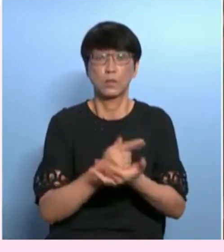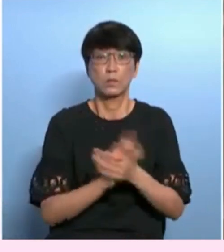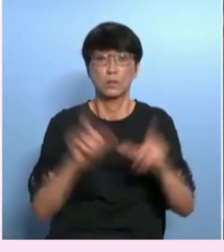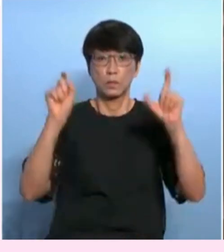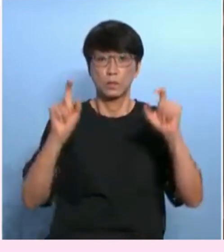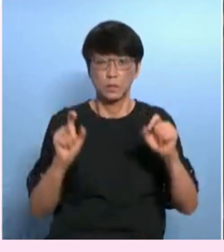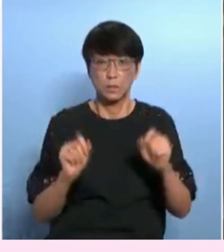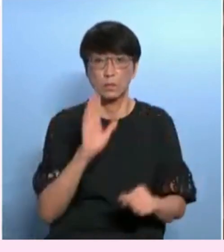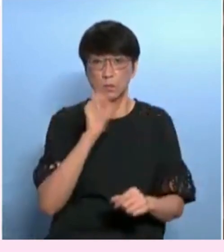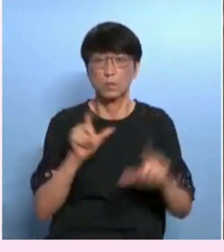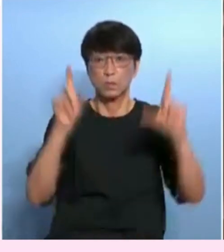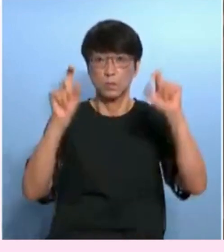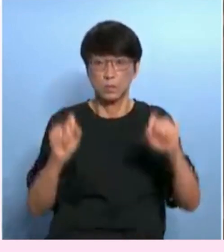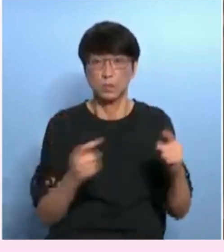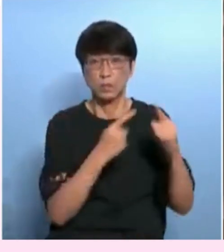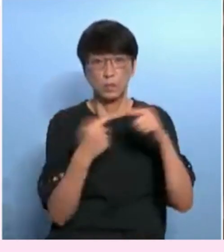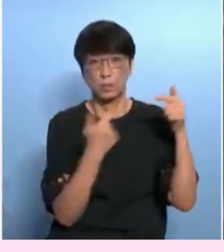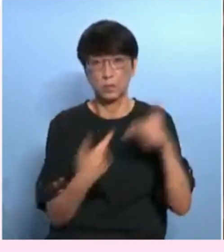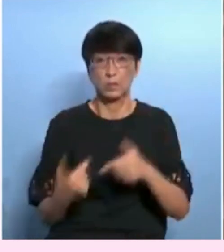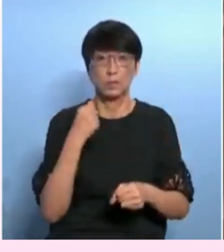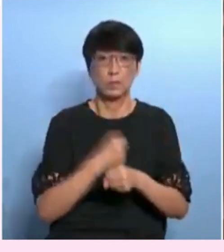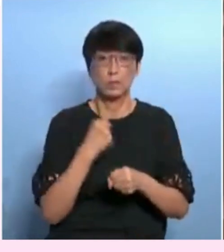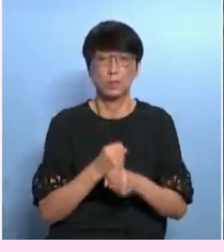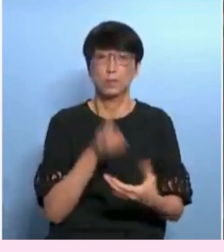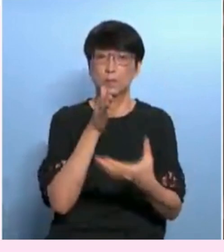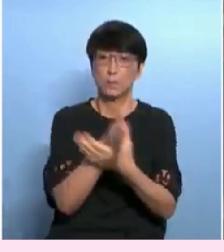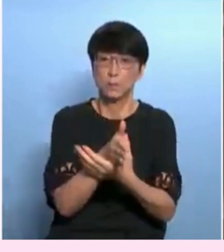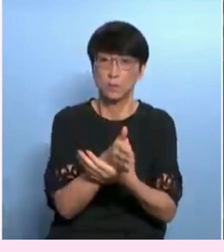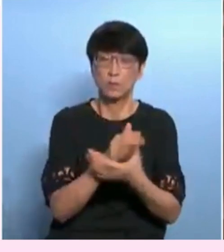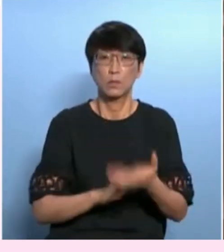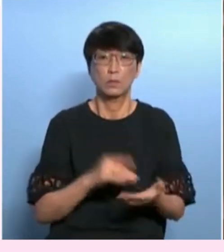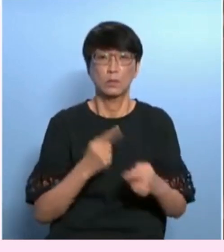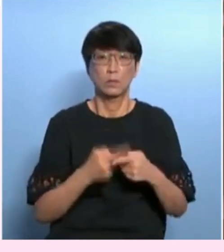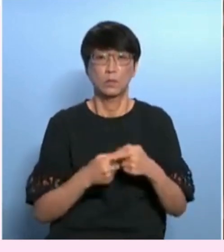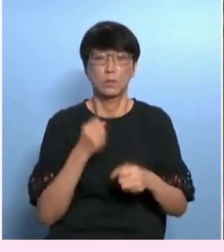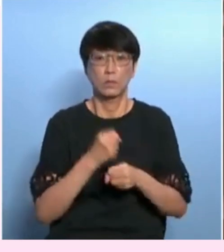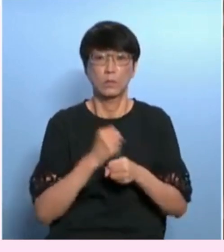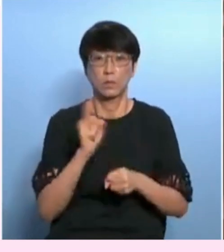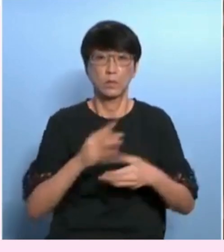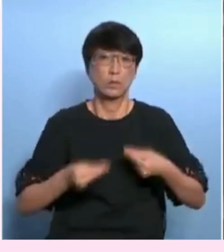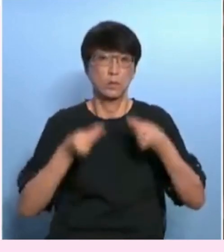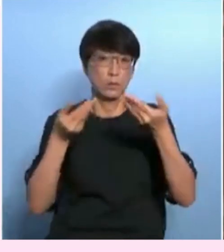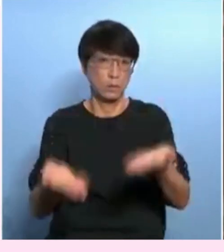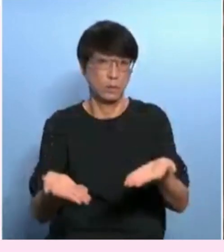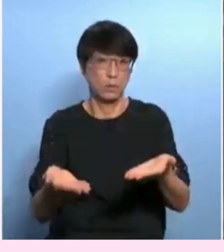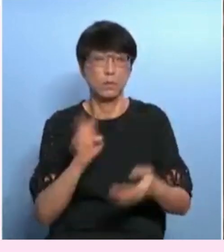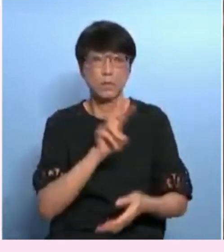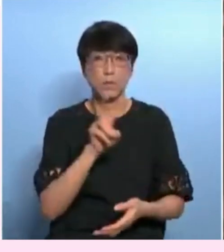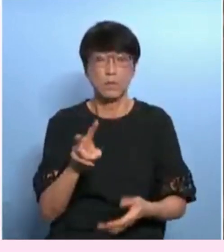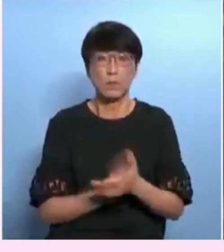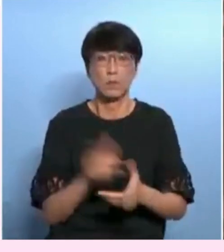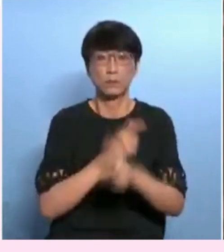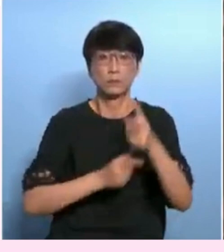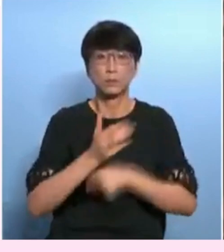楚，去市民明白咧？呢啲我哋會持續去做。咁當然除咗 approach 之外，實質上面我哋有乜嘢拎出嚟呢？咁樣咁你睇翻，其實喺預